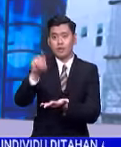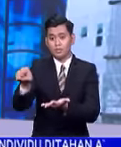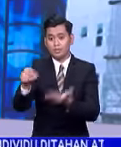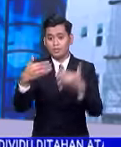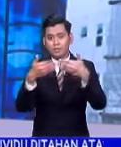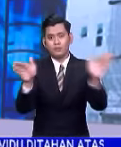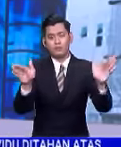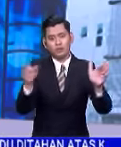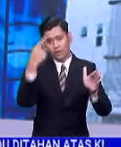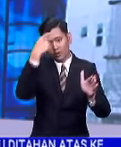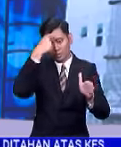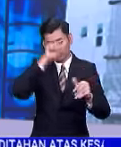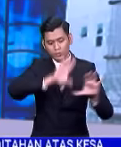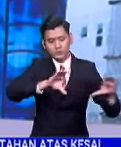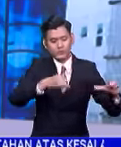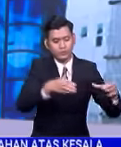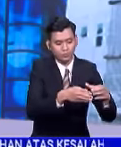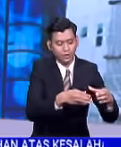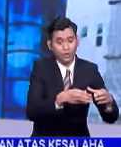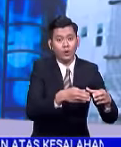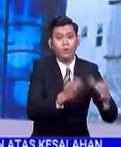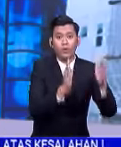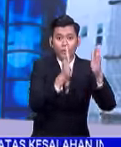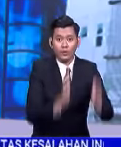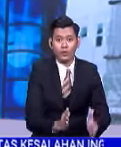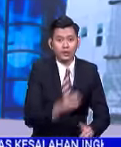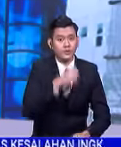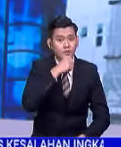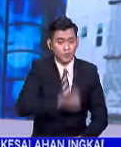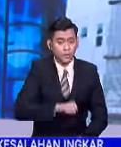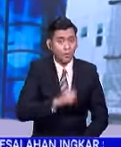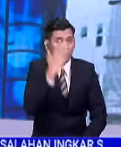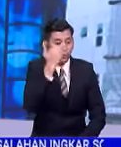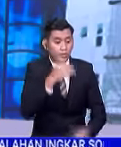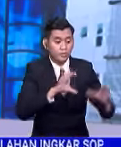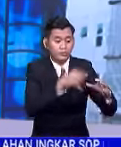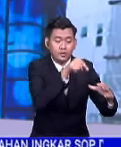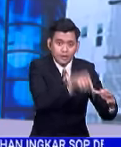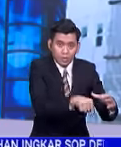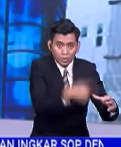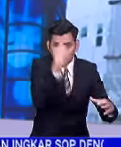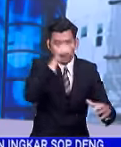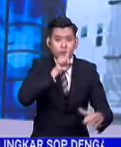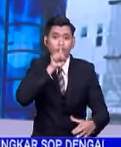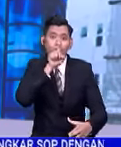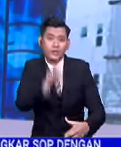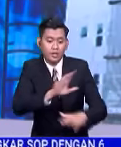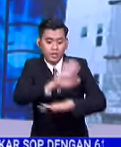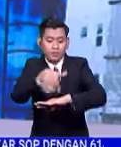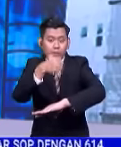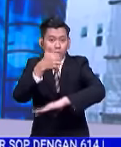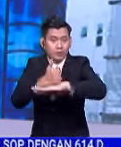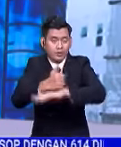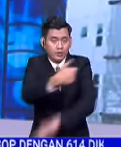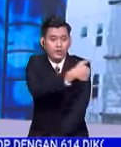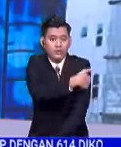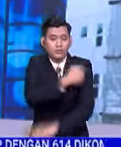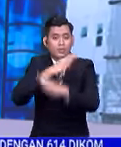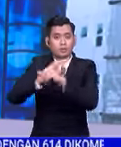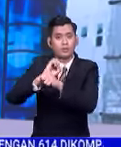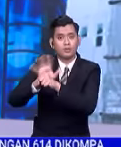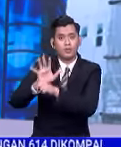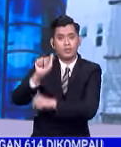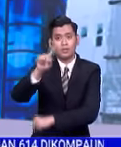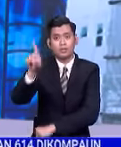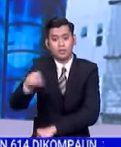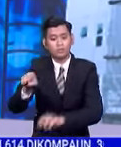dibuka khusus untuk warga emas. Keutamaan kepada golongan itu untuk menempah slot janji temu suntikan vaksin tersebut disambut